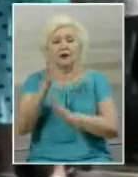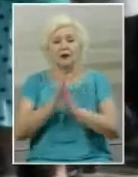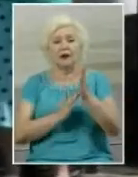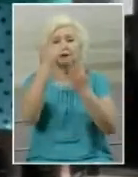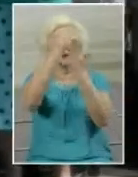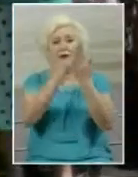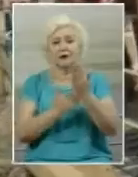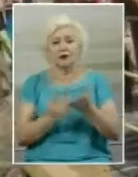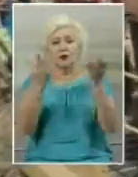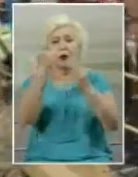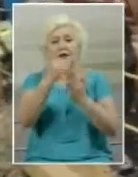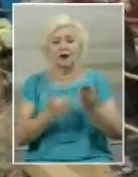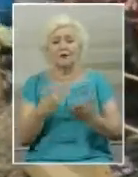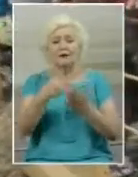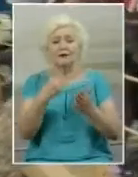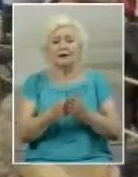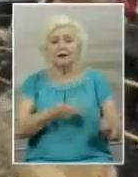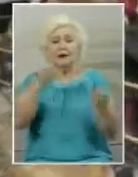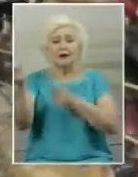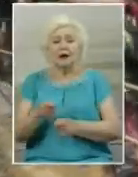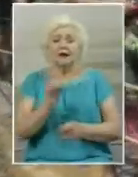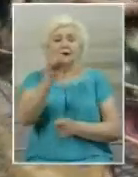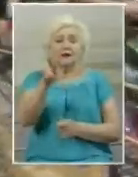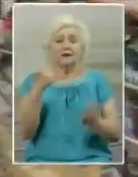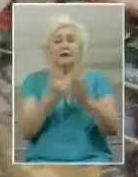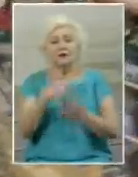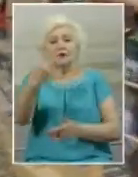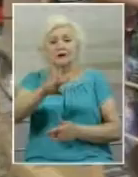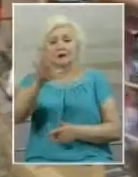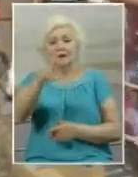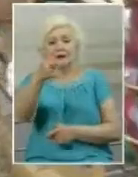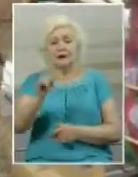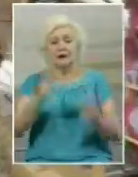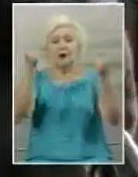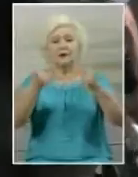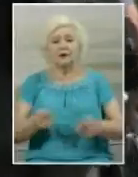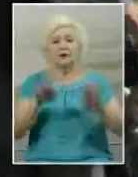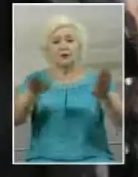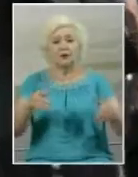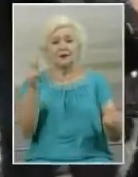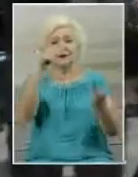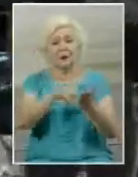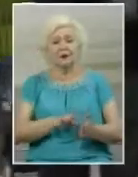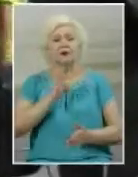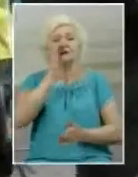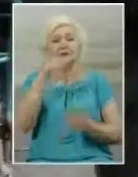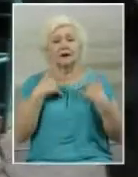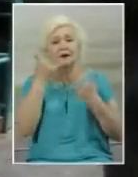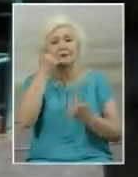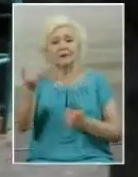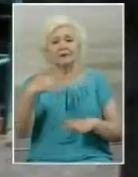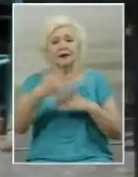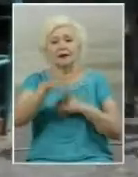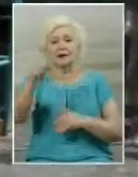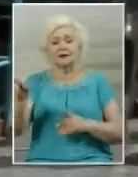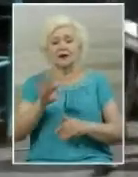графіком. Ціна перевезень – від 12 до 25 гривень відповідно до місця призначення. Зранку нам подзвонила херсонка